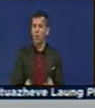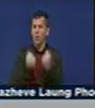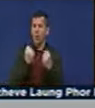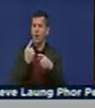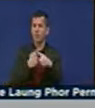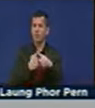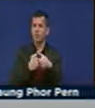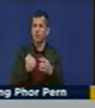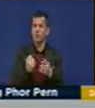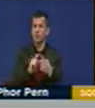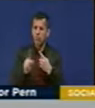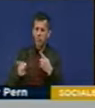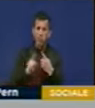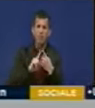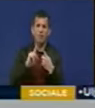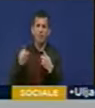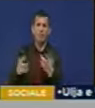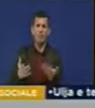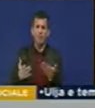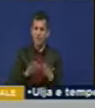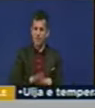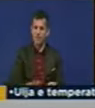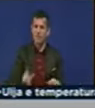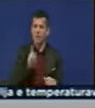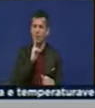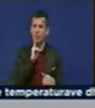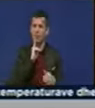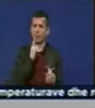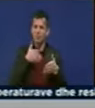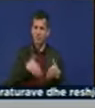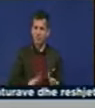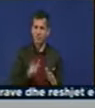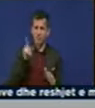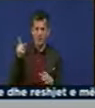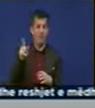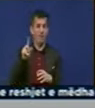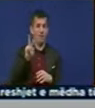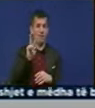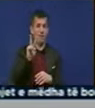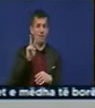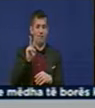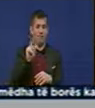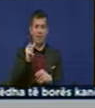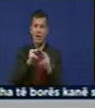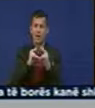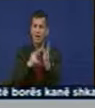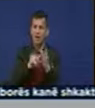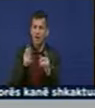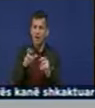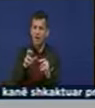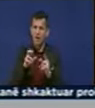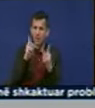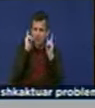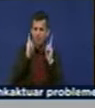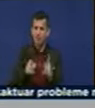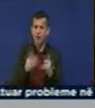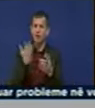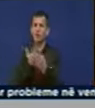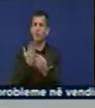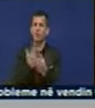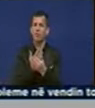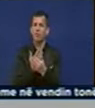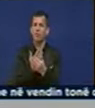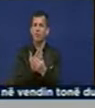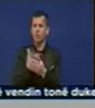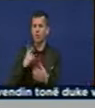materiale, ku e më e keqja është se fëmijët e lindur në qytetin e Vrajës, sa të jenë jeta duhet të marrin dokumentacione